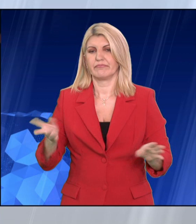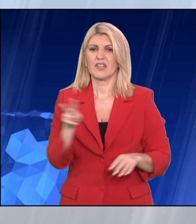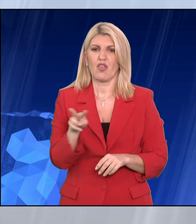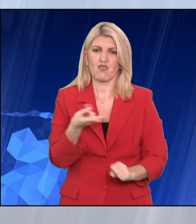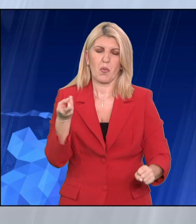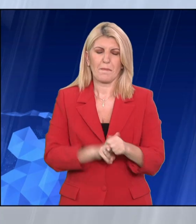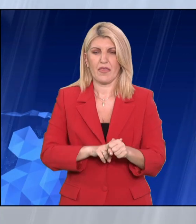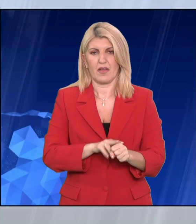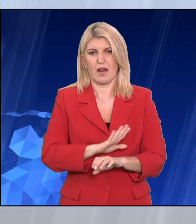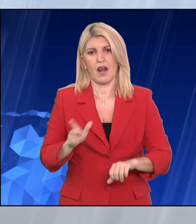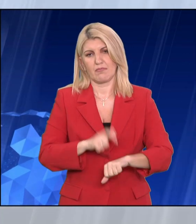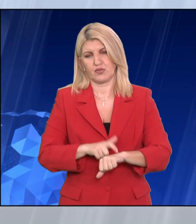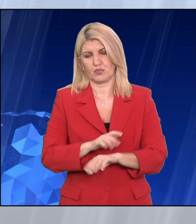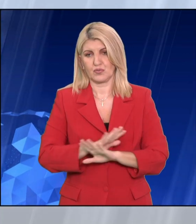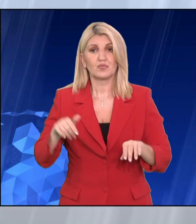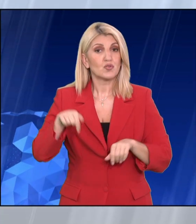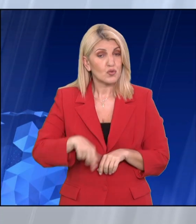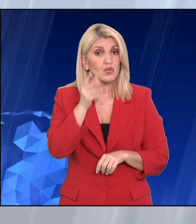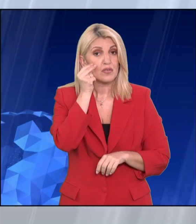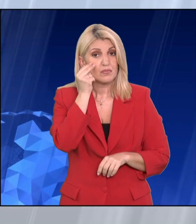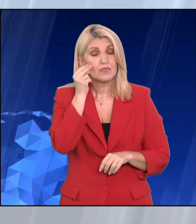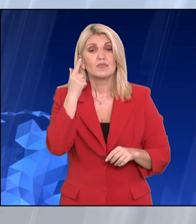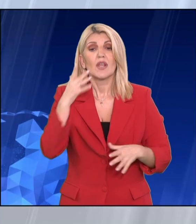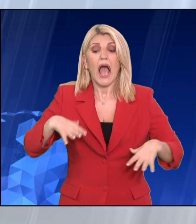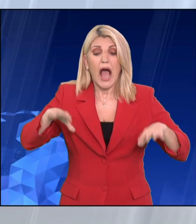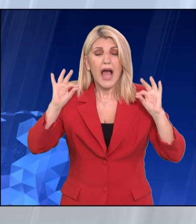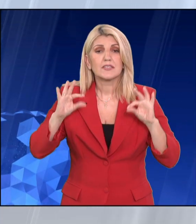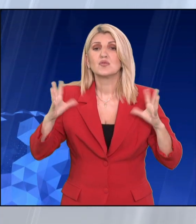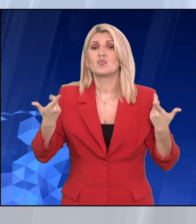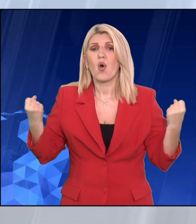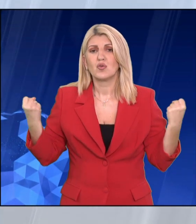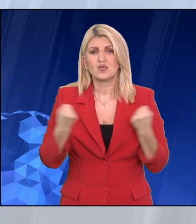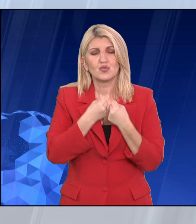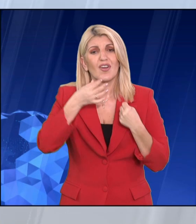Να παρακολουθήσουμε το σχετικό ρεπορτάζ για το φρικτό δυστύχημα στα Βρυλίσια.